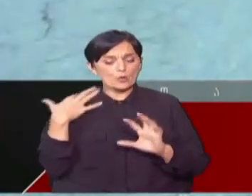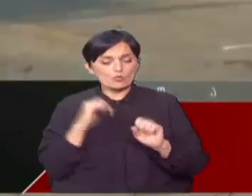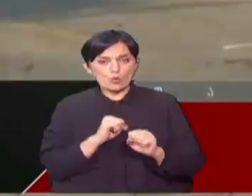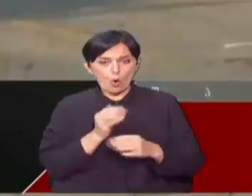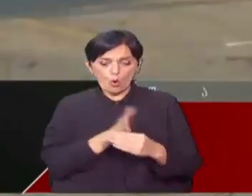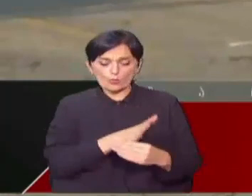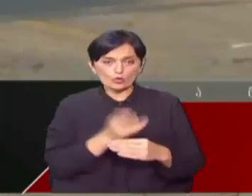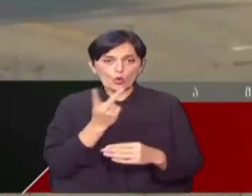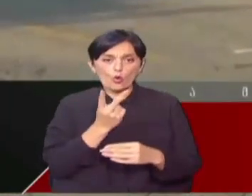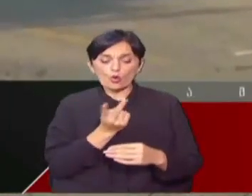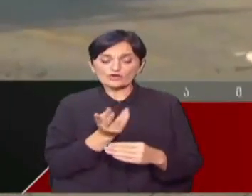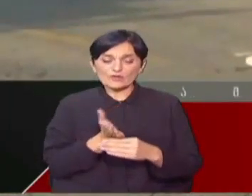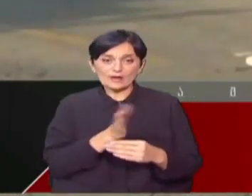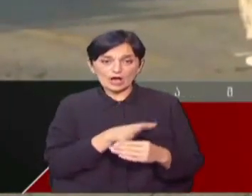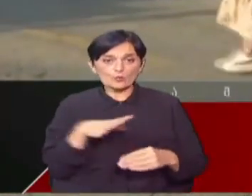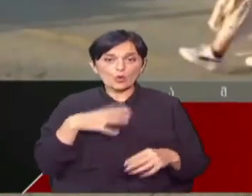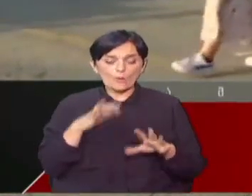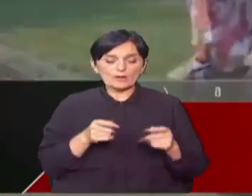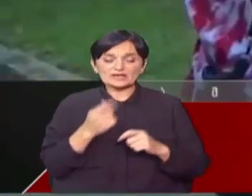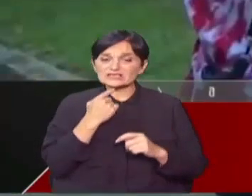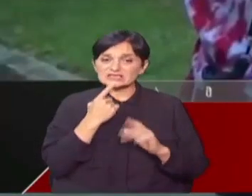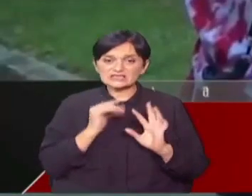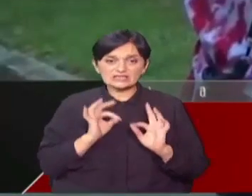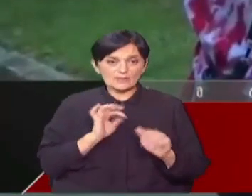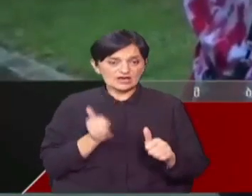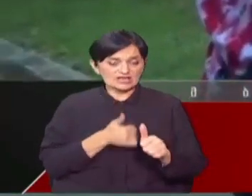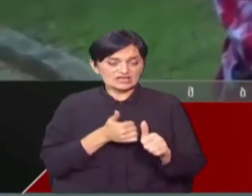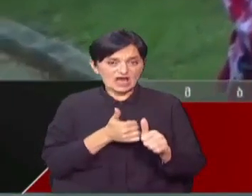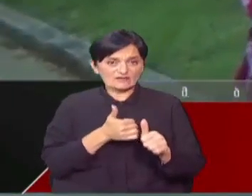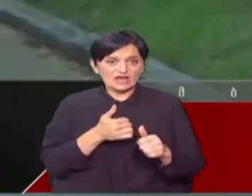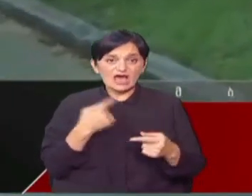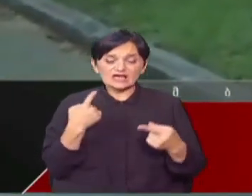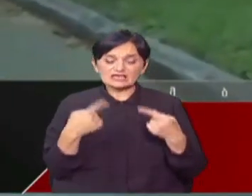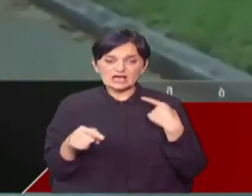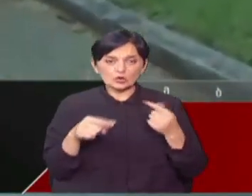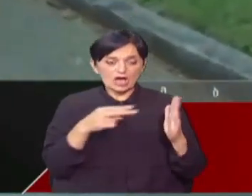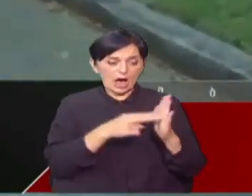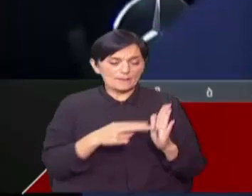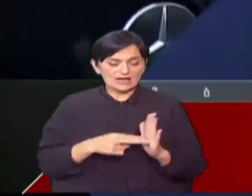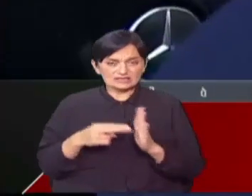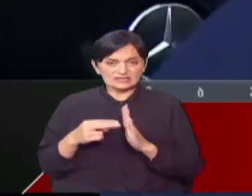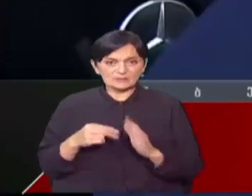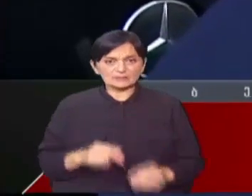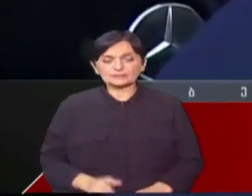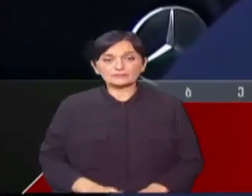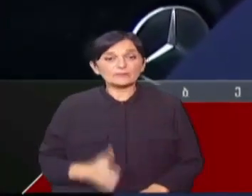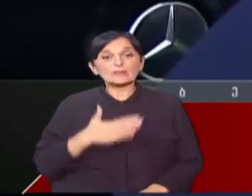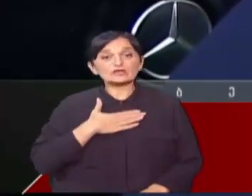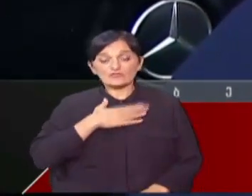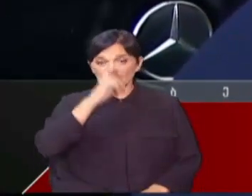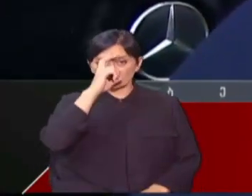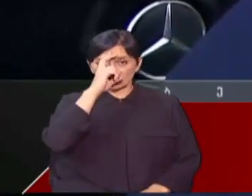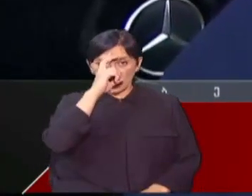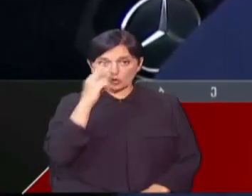მომხრეები. ორივე მხარე ყოფილი პრეზიდენტის წინააღმდეგ სისხლის სამართლის დევნას რადიკალურად განსხვავებულად აფასებს. Ჩვენი